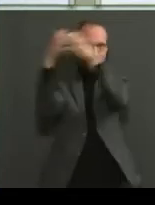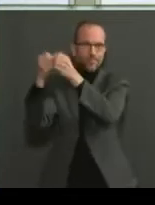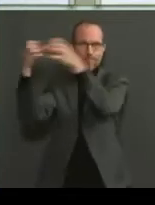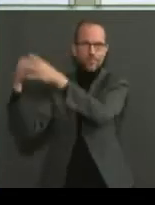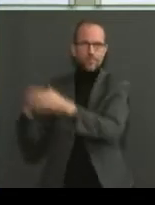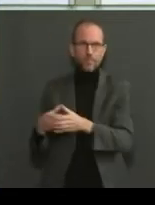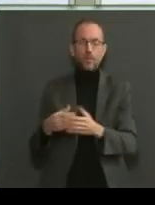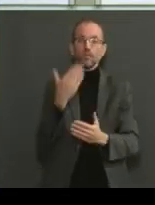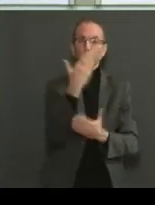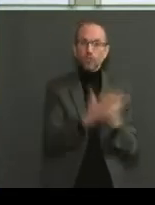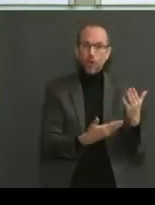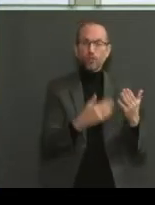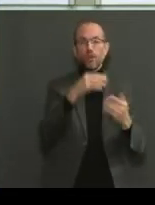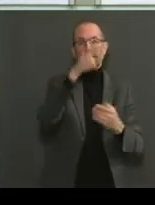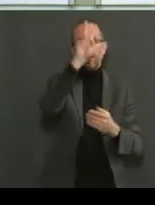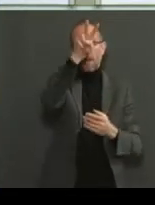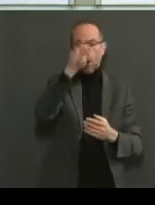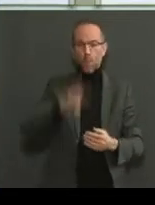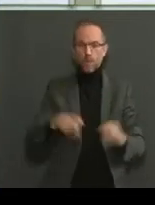Flandre, en Wallonie et à Bruxelles.